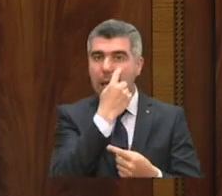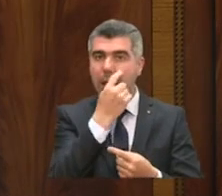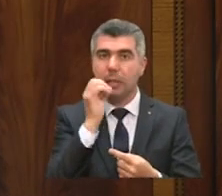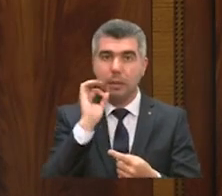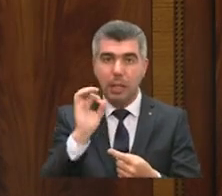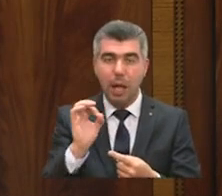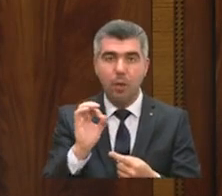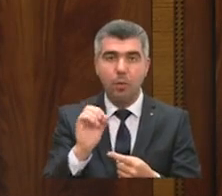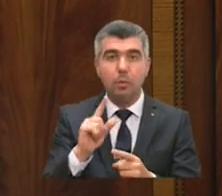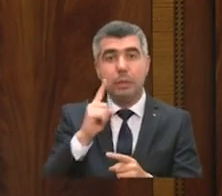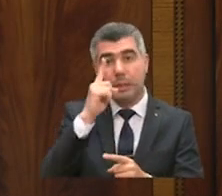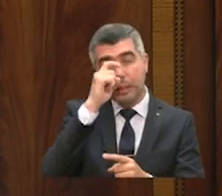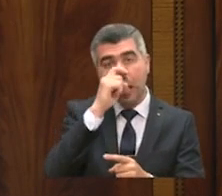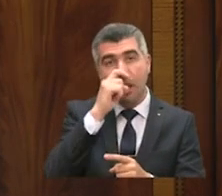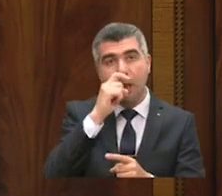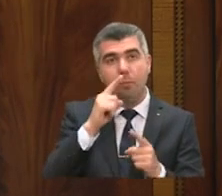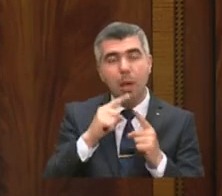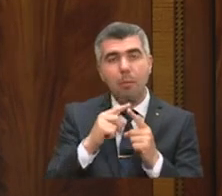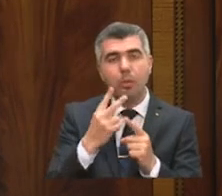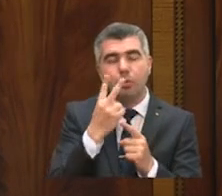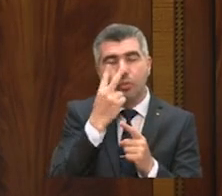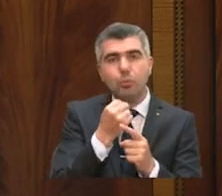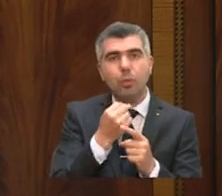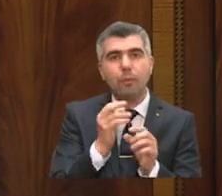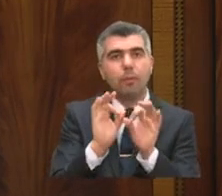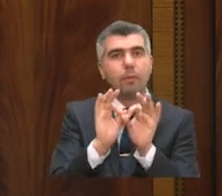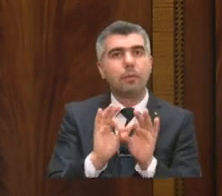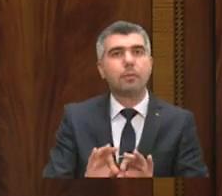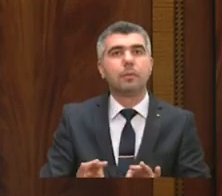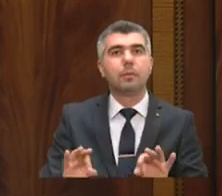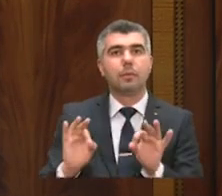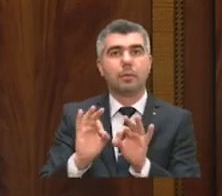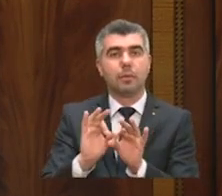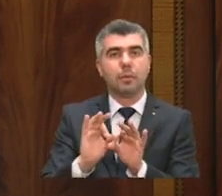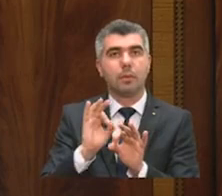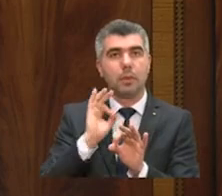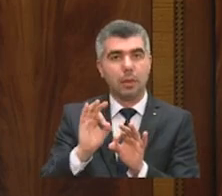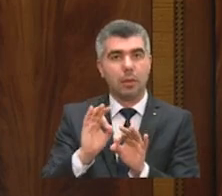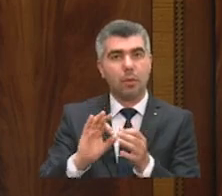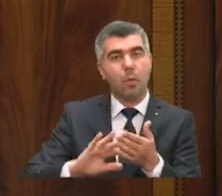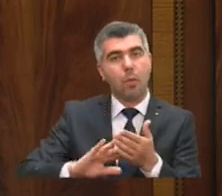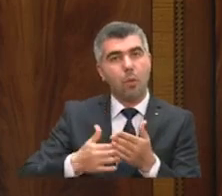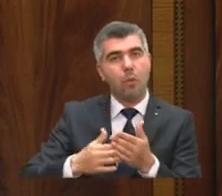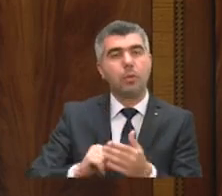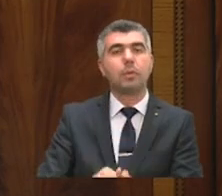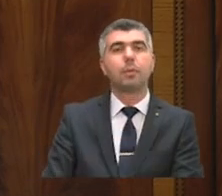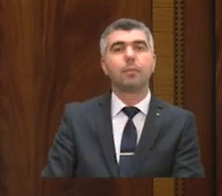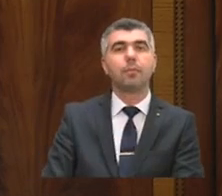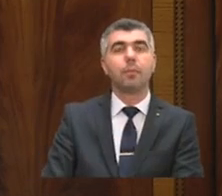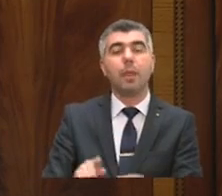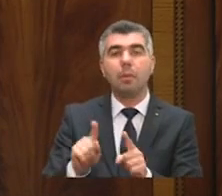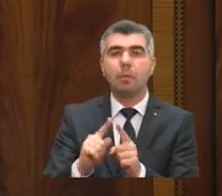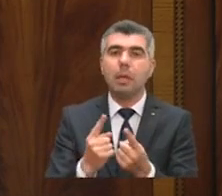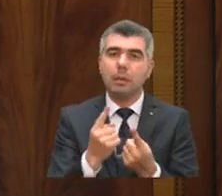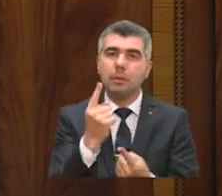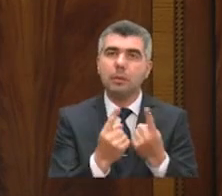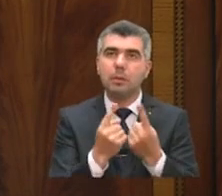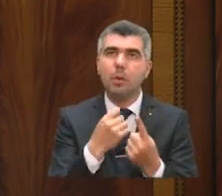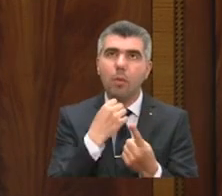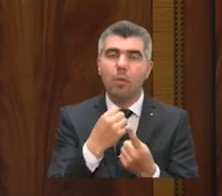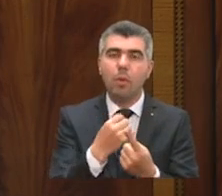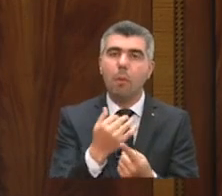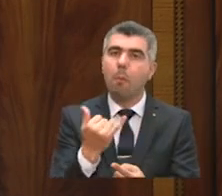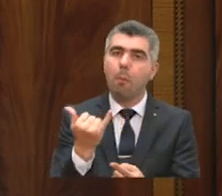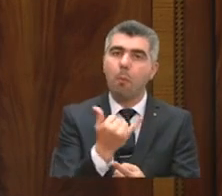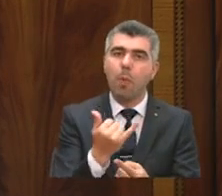العين كيمكن له يؤدي يعني الفقدان ديال البصر لا سيسيتي. هادو هما الامور اللي